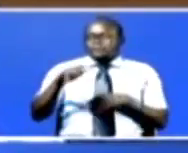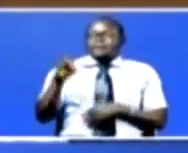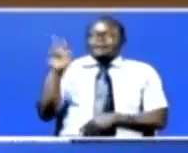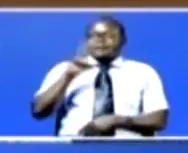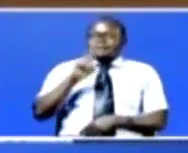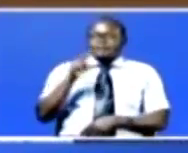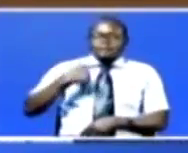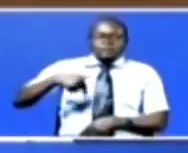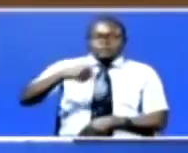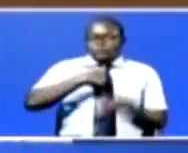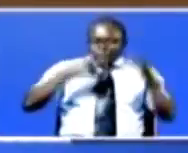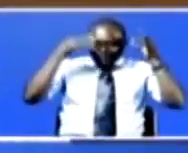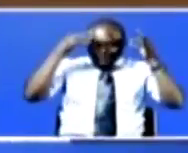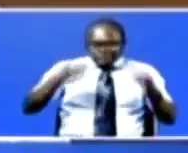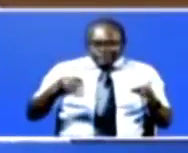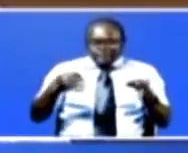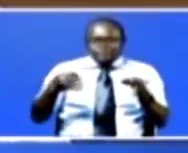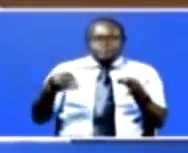tumeamua